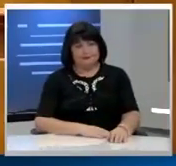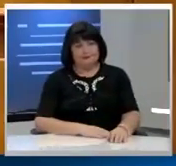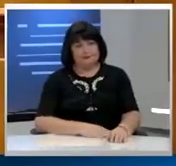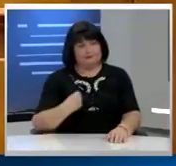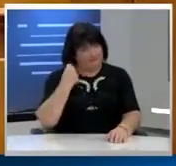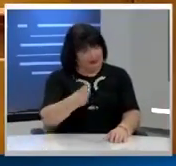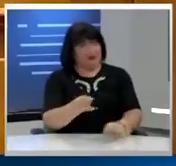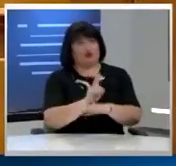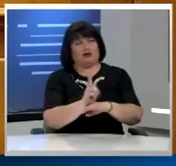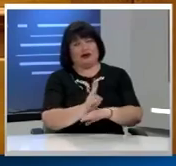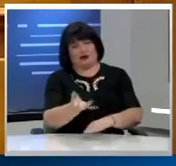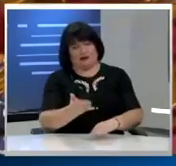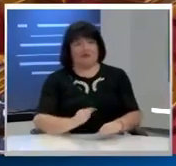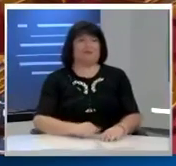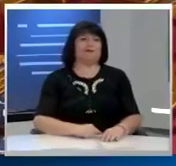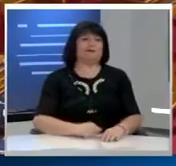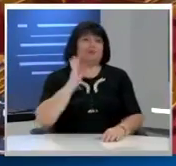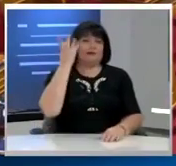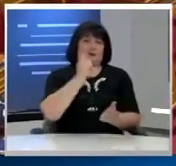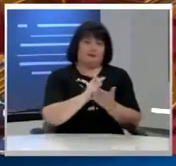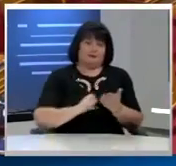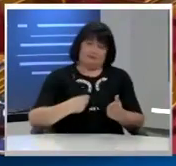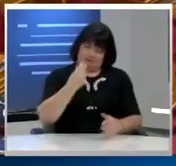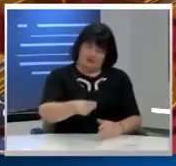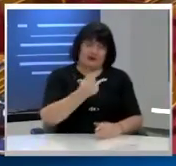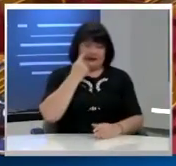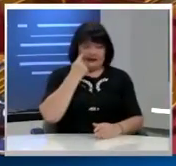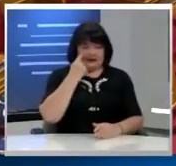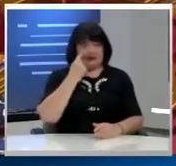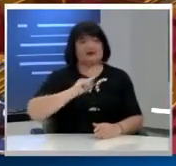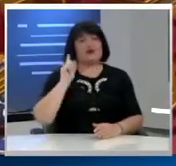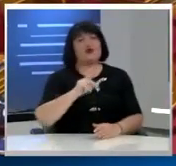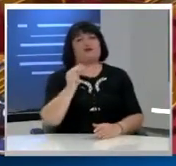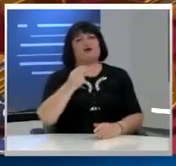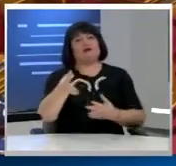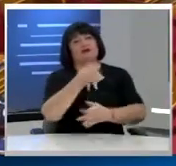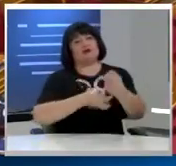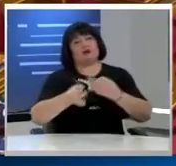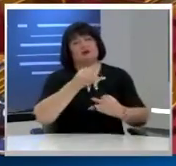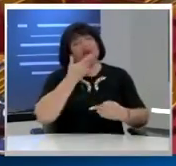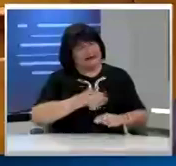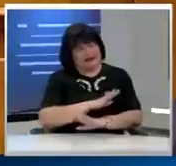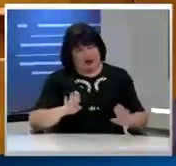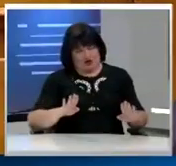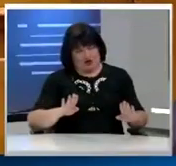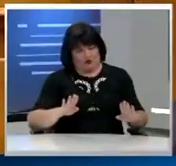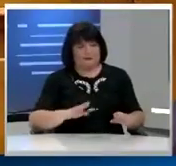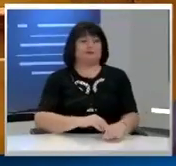Καταθέτω στα πρακτικά και τα πρακτικά εκείνης της συνεδρίασης με την επιχειρηματολογία όλων σας για την αντισυνταγματικότητα. Και κλείνω.